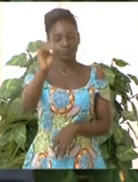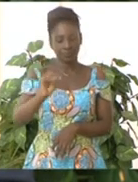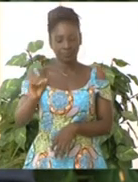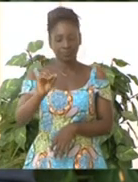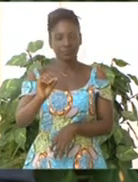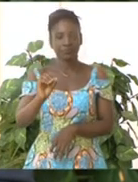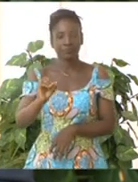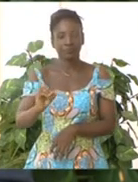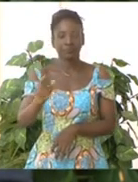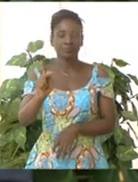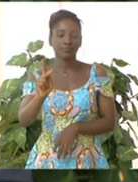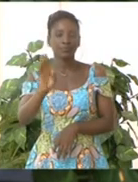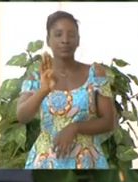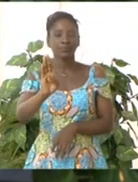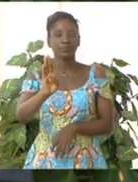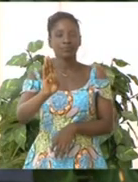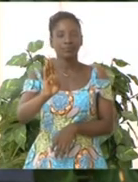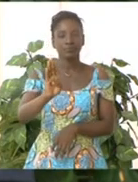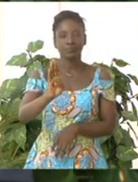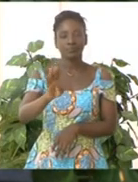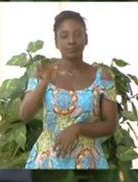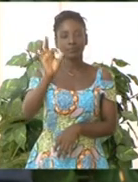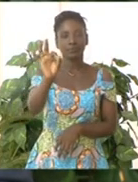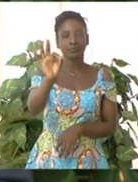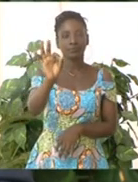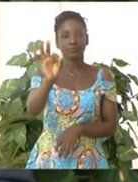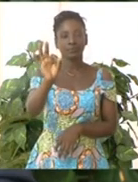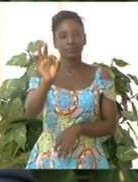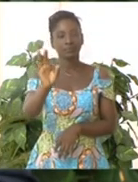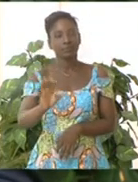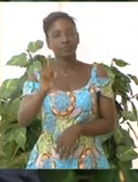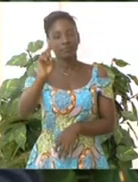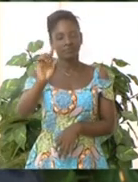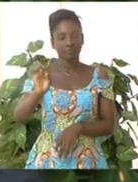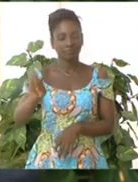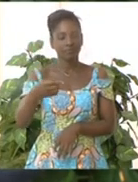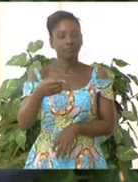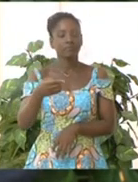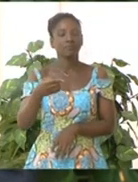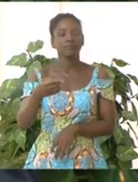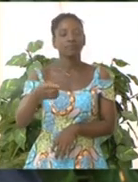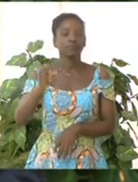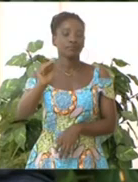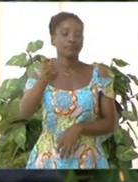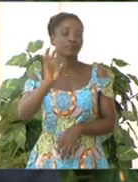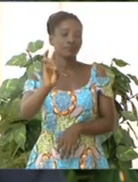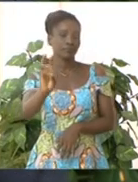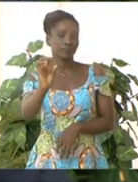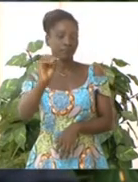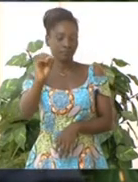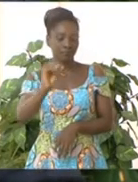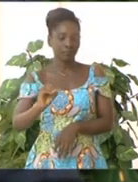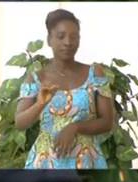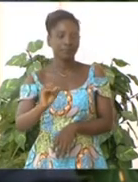kouadio konan bertin 9 soit 1,16 %